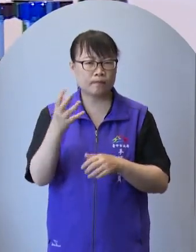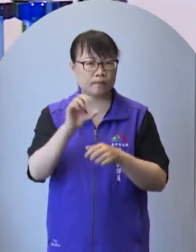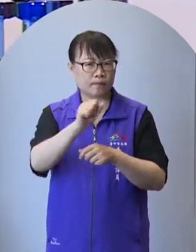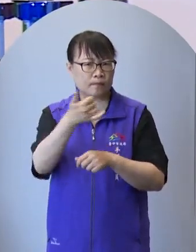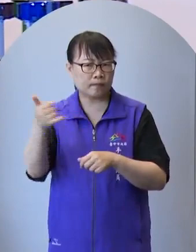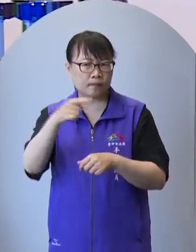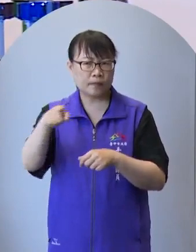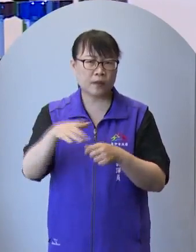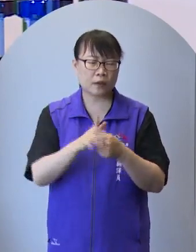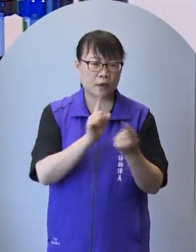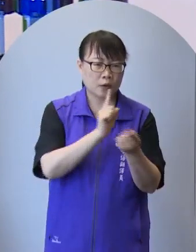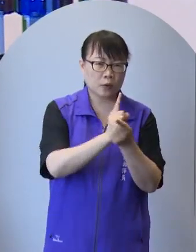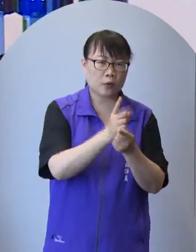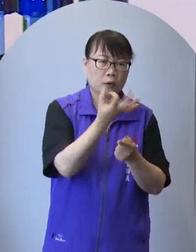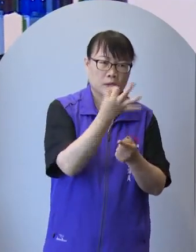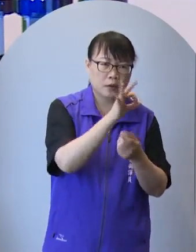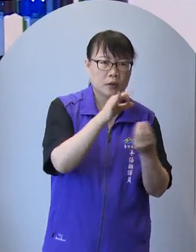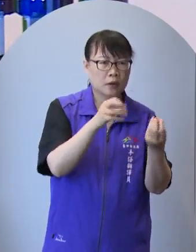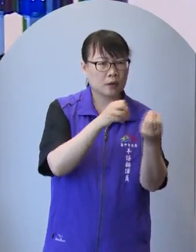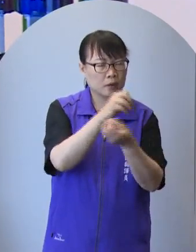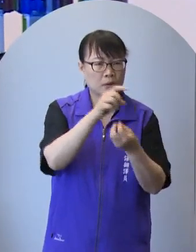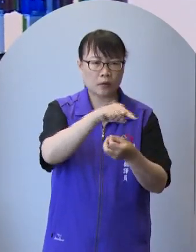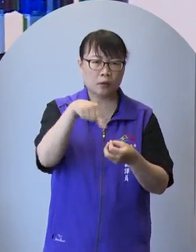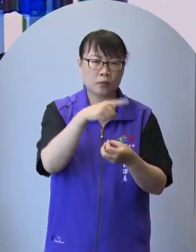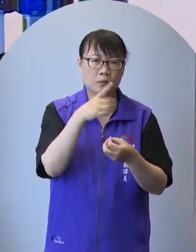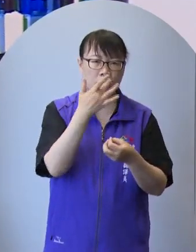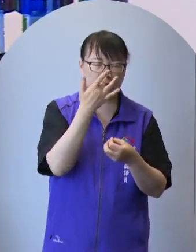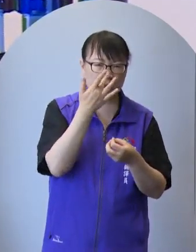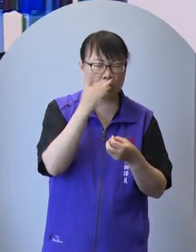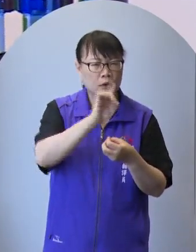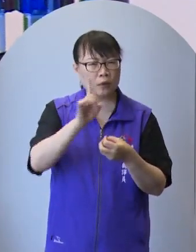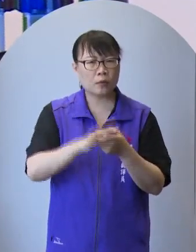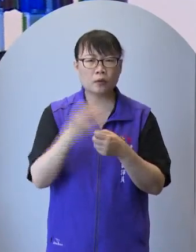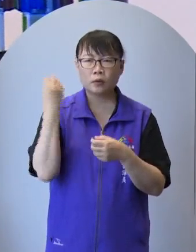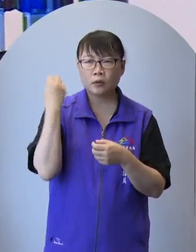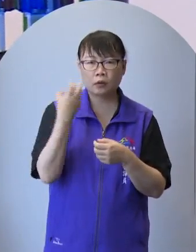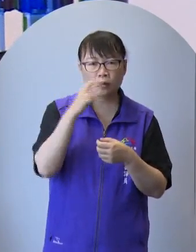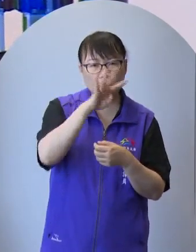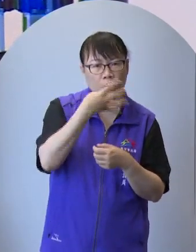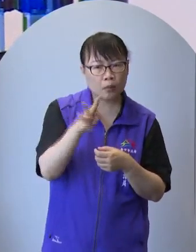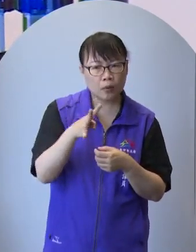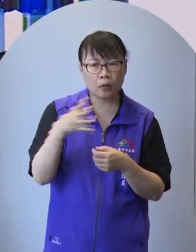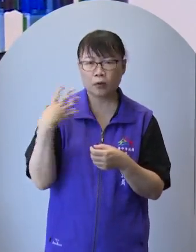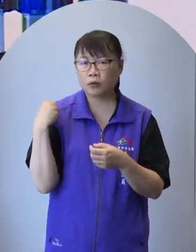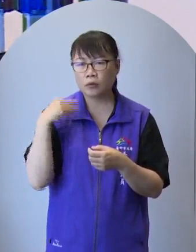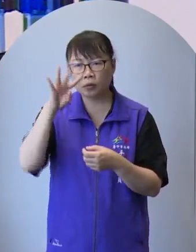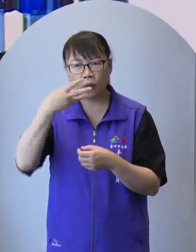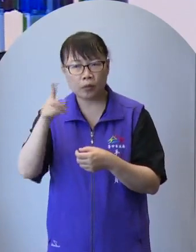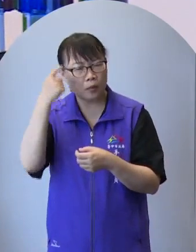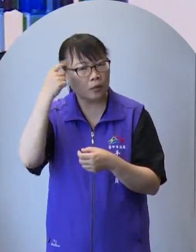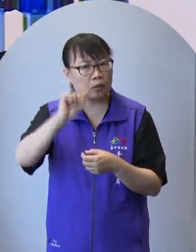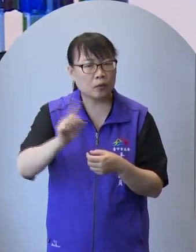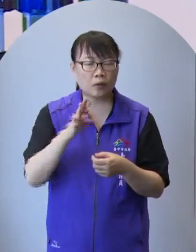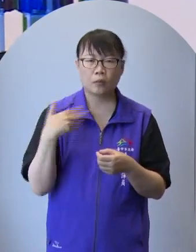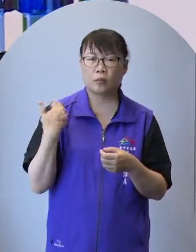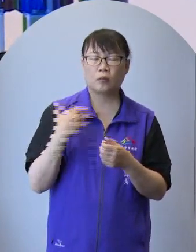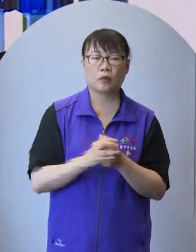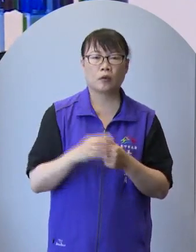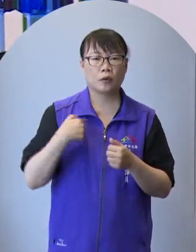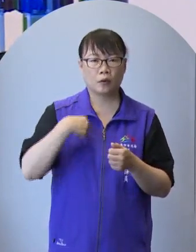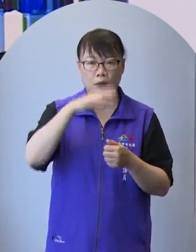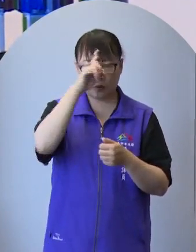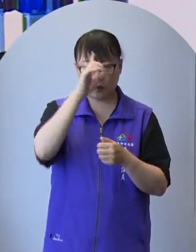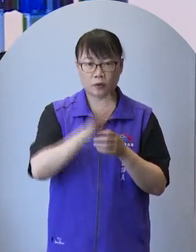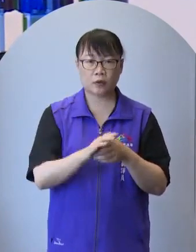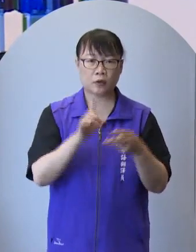经委员会，他可能对这也不太了解新的报表，怎么叫新的报表、旧的报表等等之类哈。所以我要拜托主计单位哈，